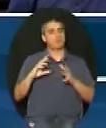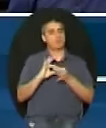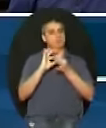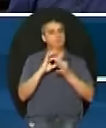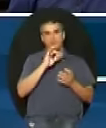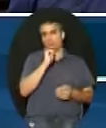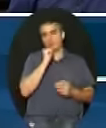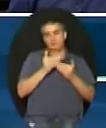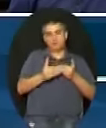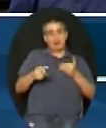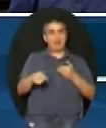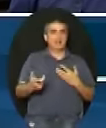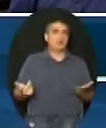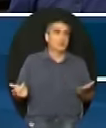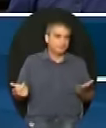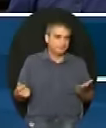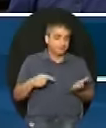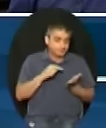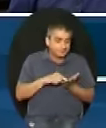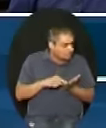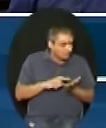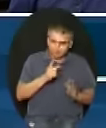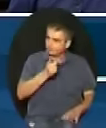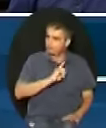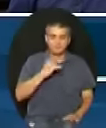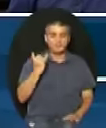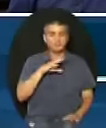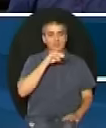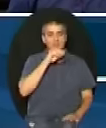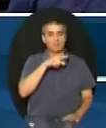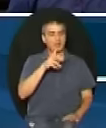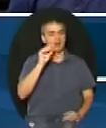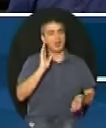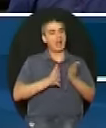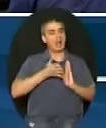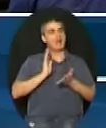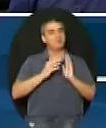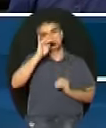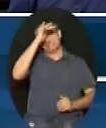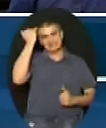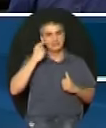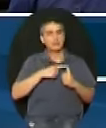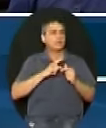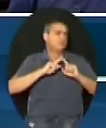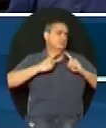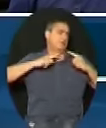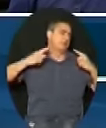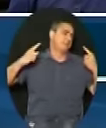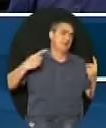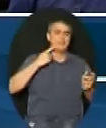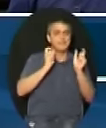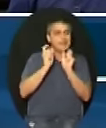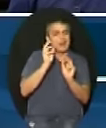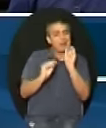שלו, ולא רוצה להרחיק אותם. אז לכן, הוא אף פעם, הוא ידבר על אלימות קיצונית, כל מיני